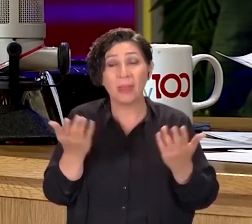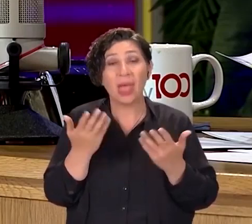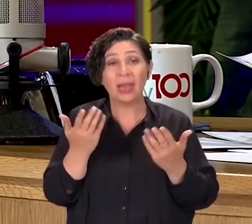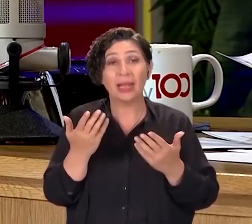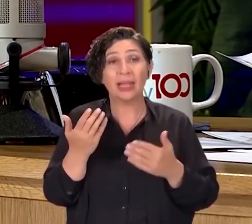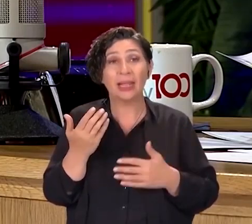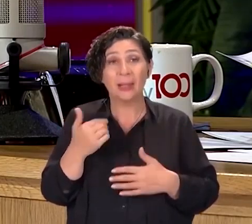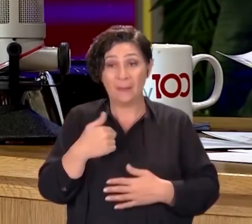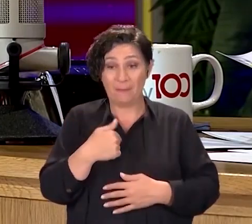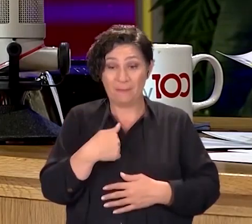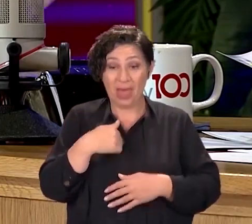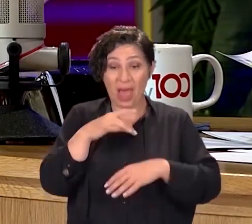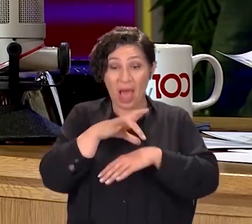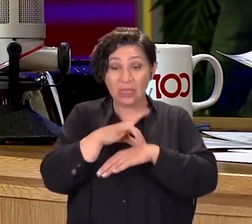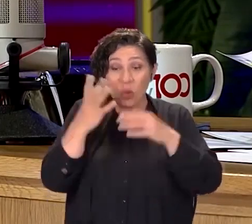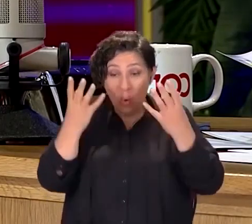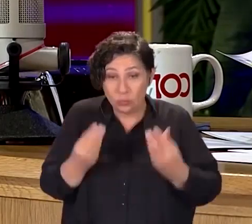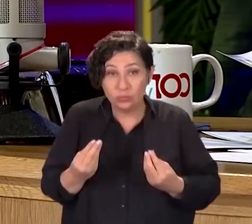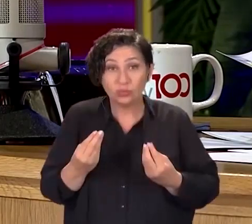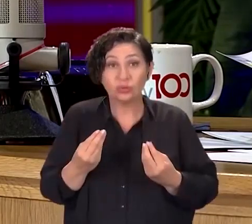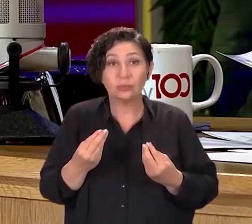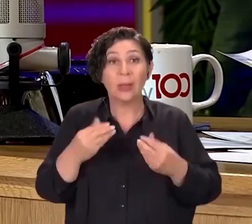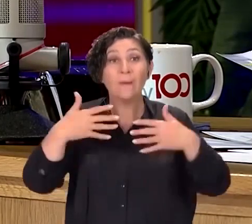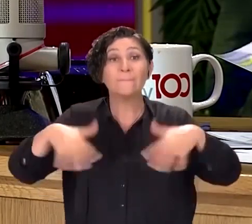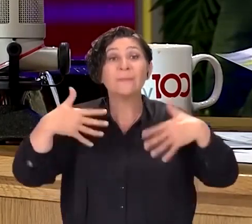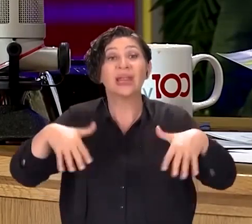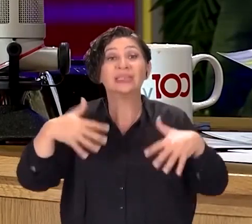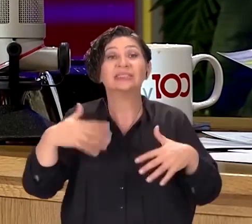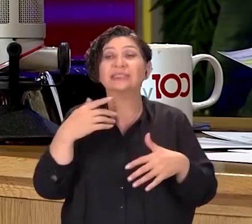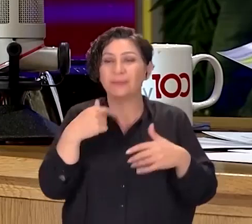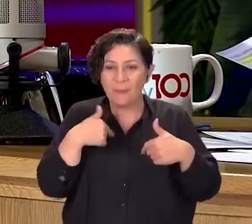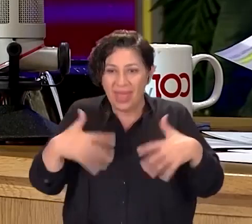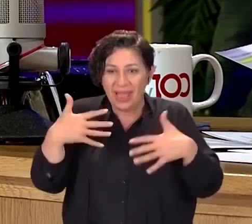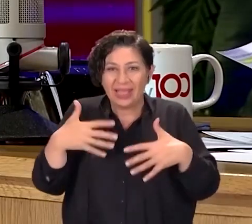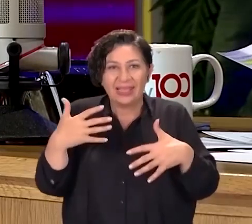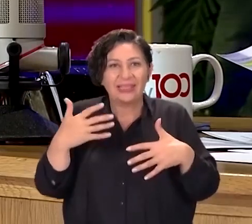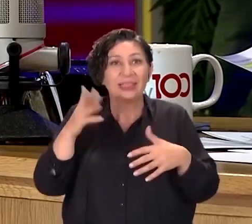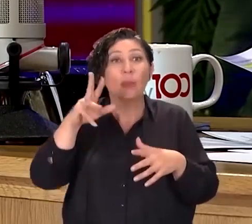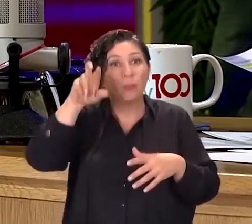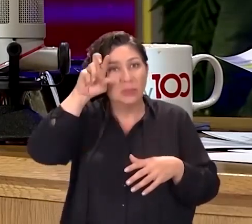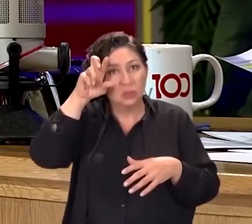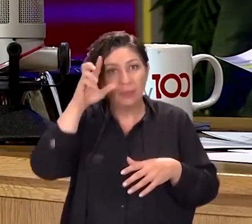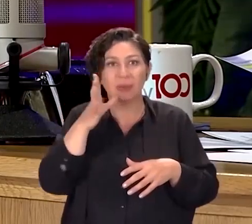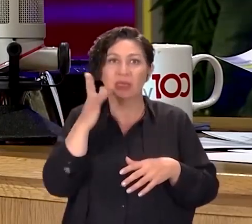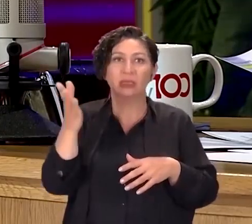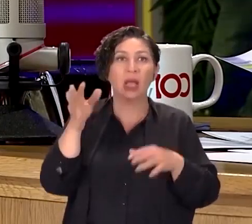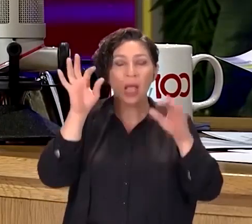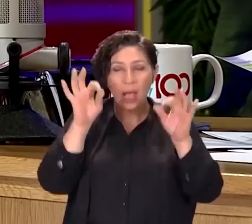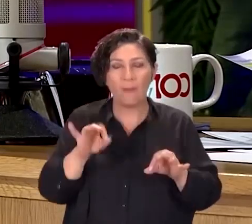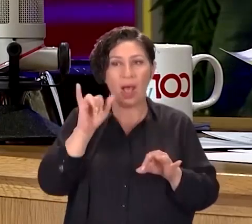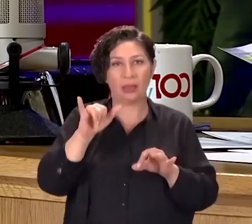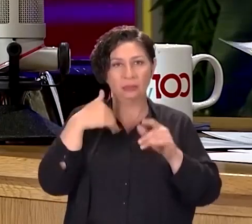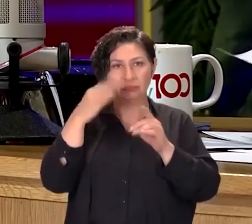Meğer ben hastalanmışım, panik atak diye dolandım. Hatta psikoloğum da bilir, hep